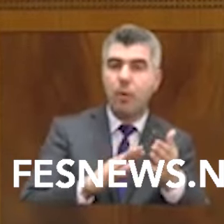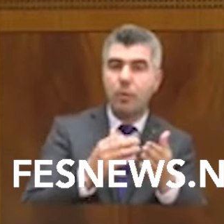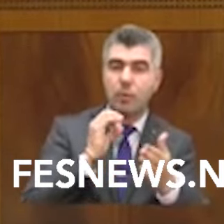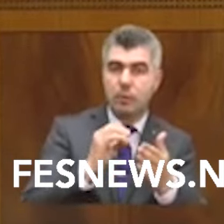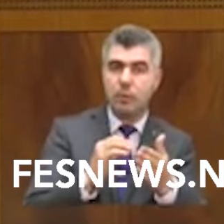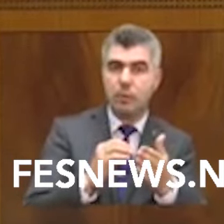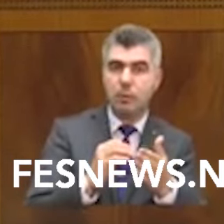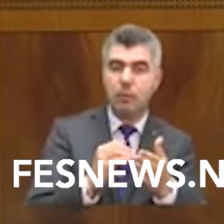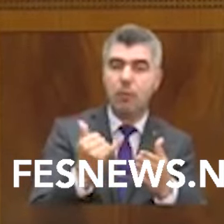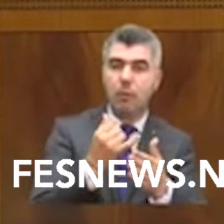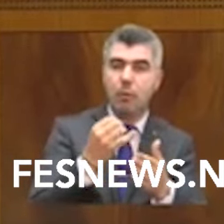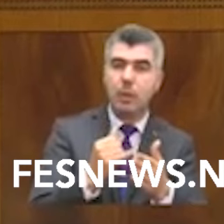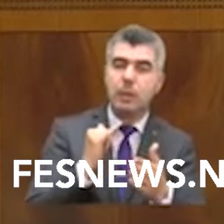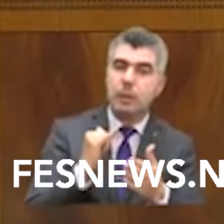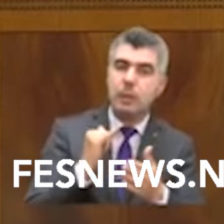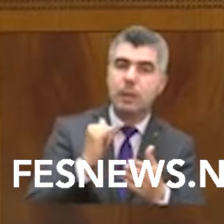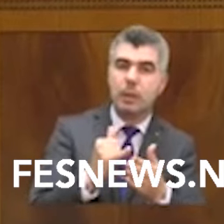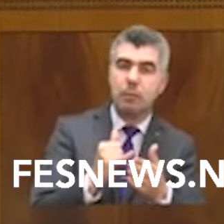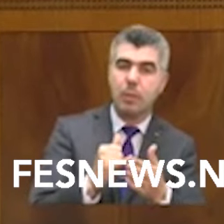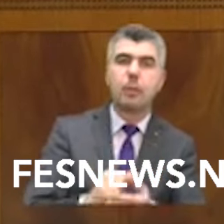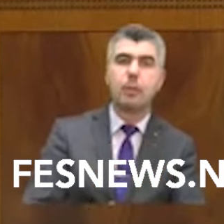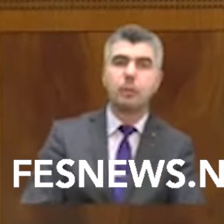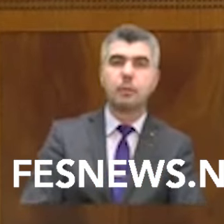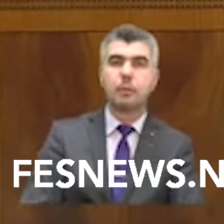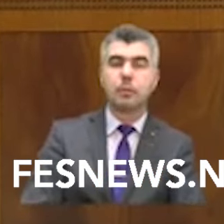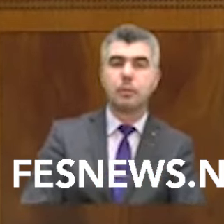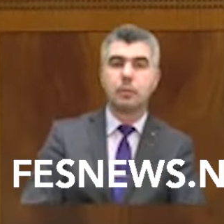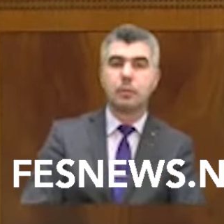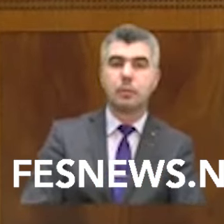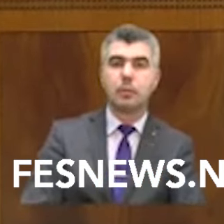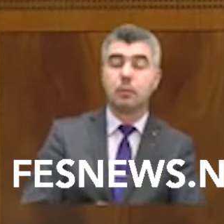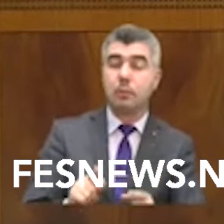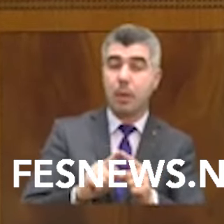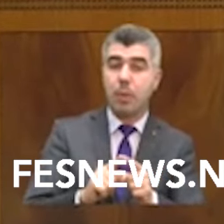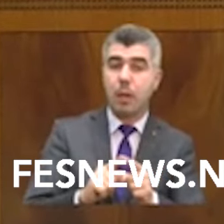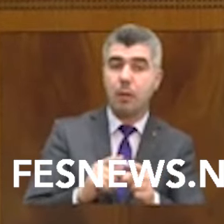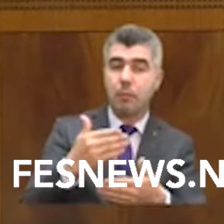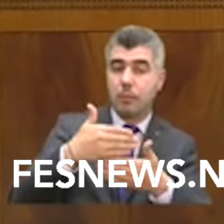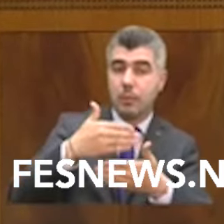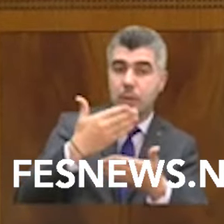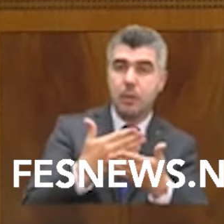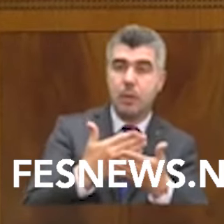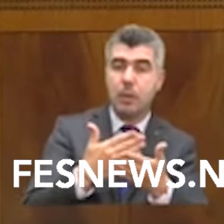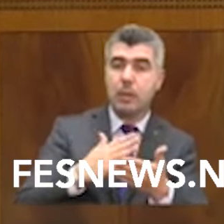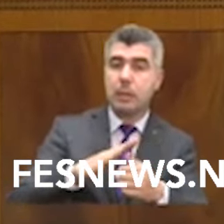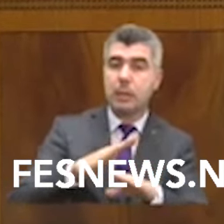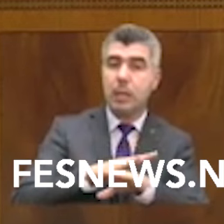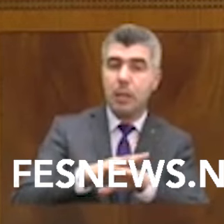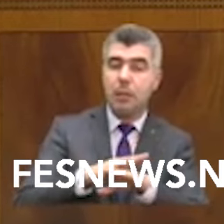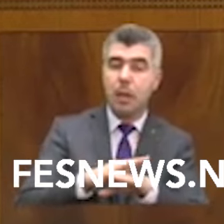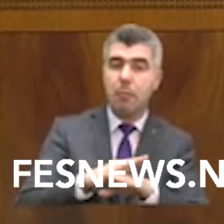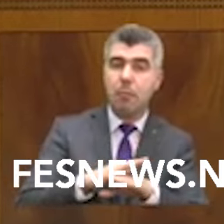وتضمن استدامه الموارد، لان قطاع السكنه والتعمير واعداد الترابي ماشي اي قطاع، هو